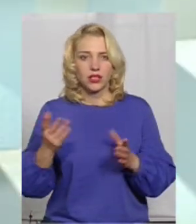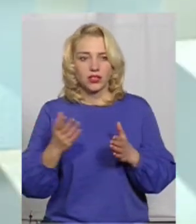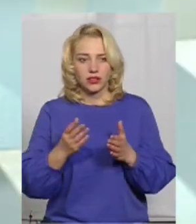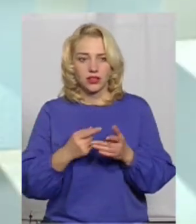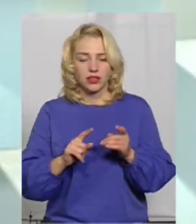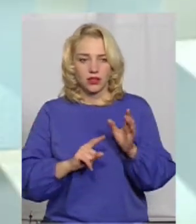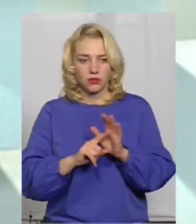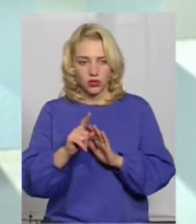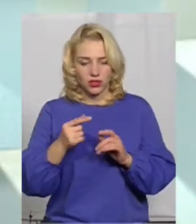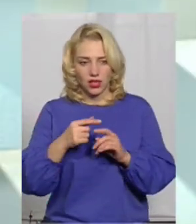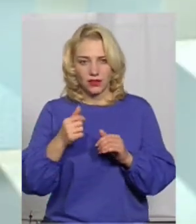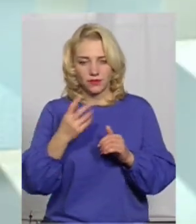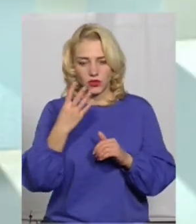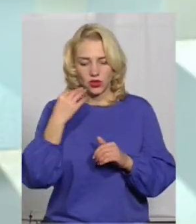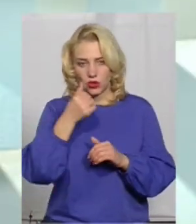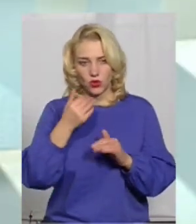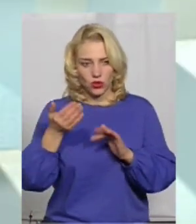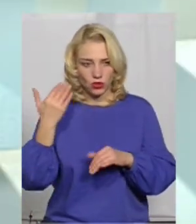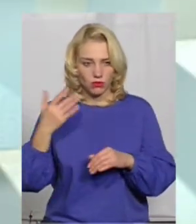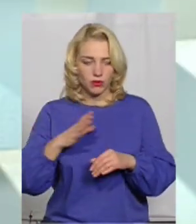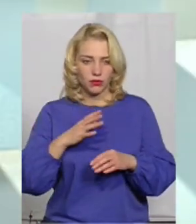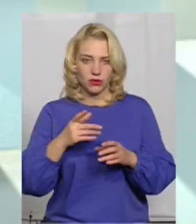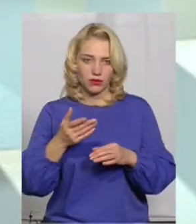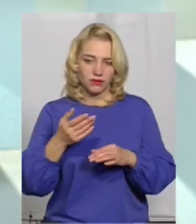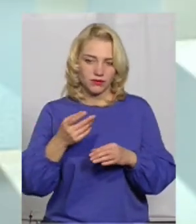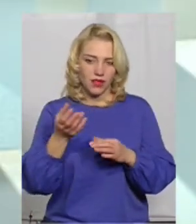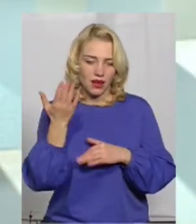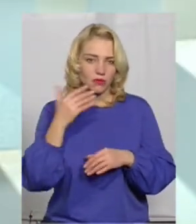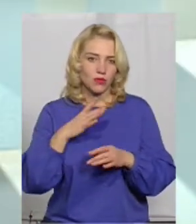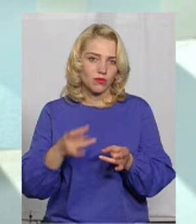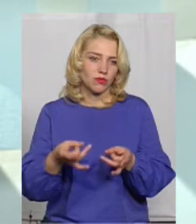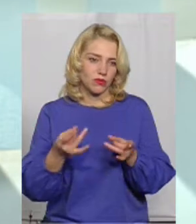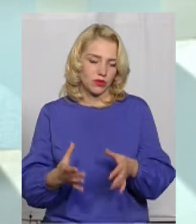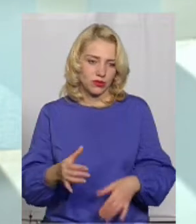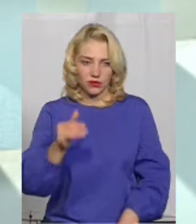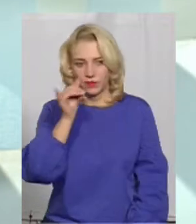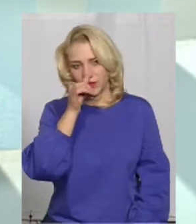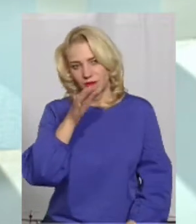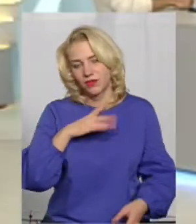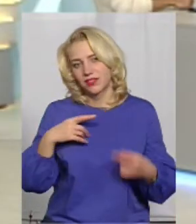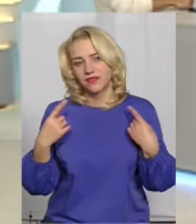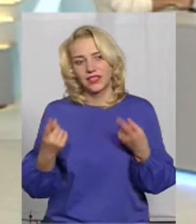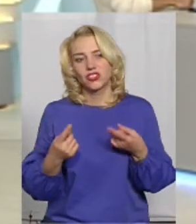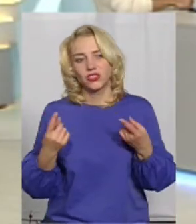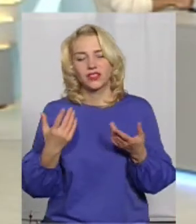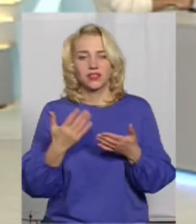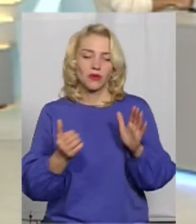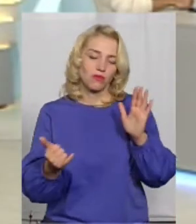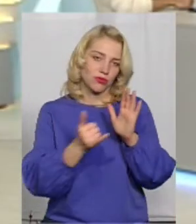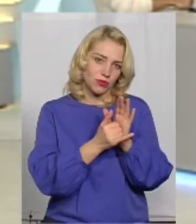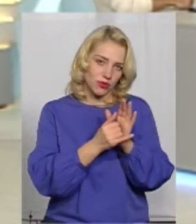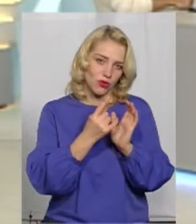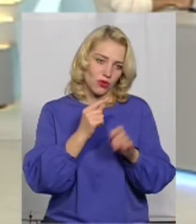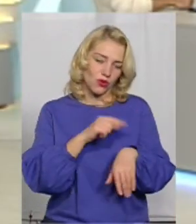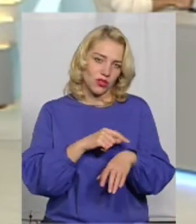час, а це було 4 роки тому, було набагато простіше. По-перше, Інстаграм був звичайний. Якщо ти опублікувала